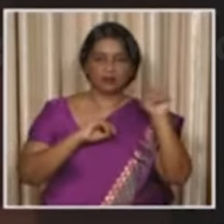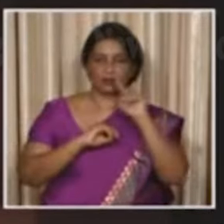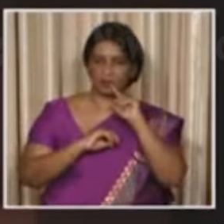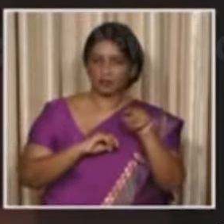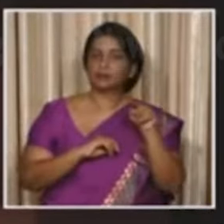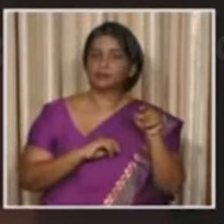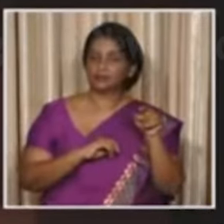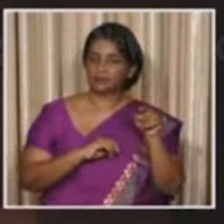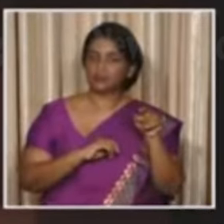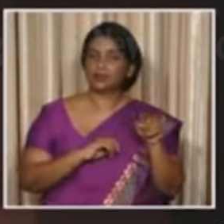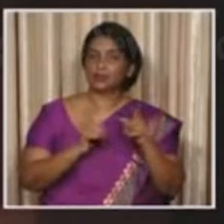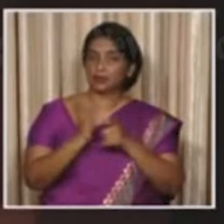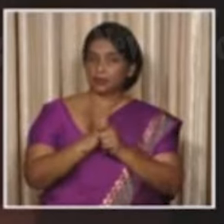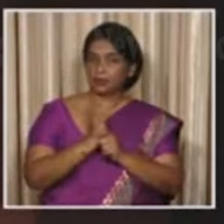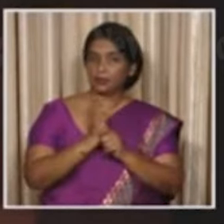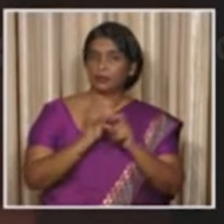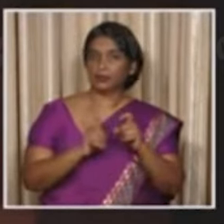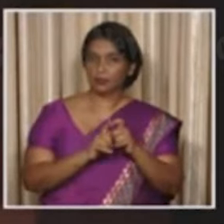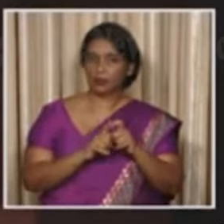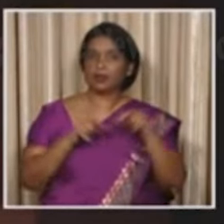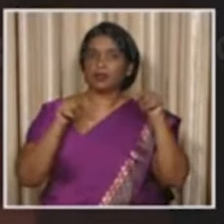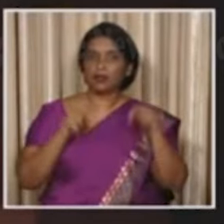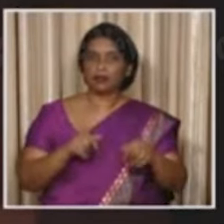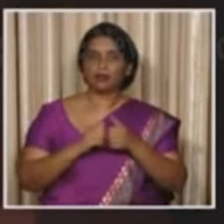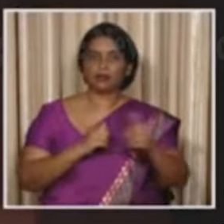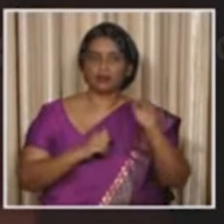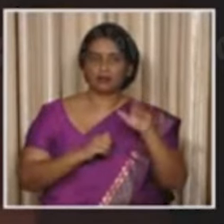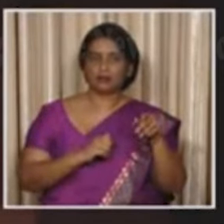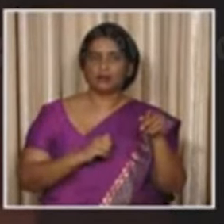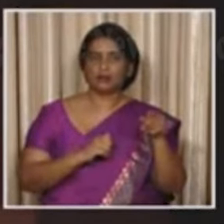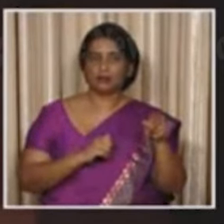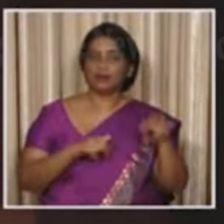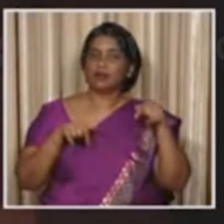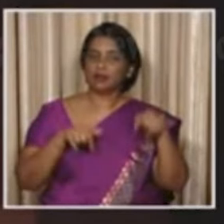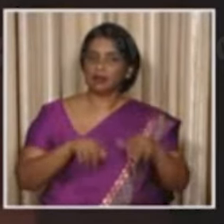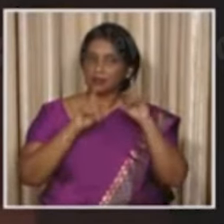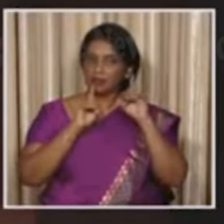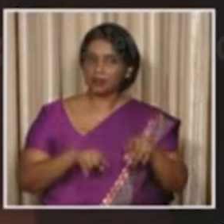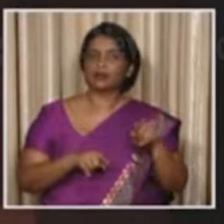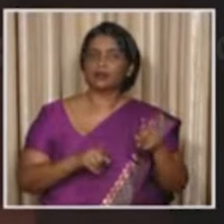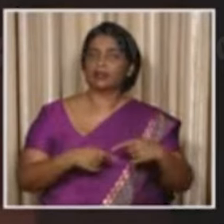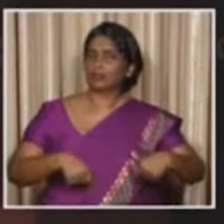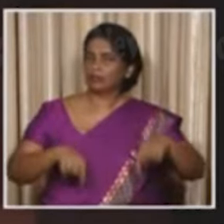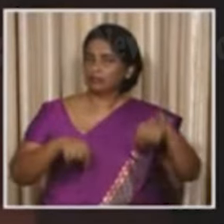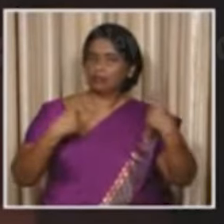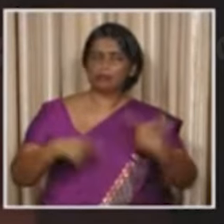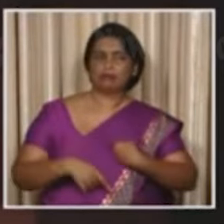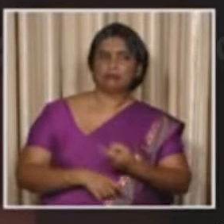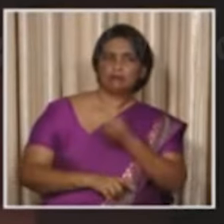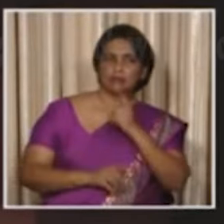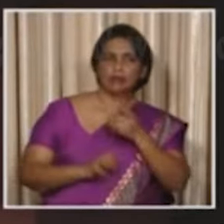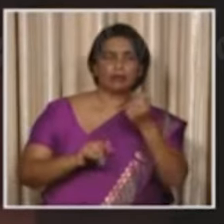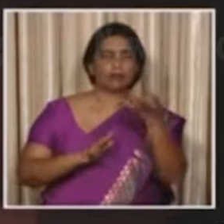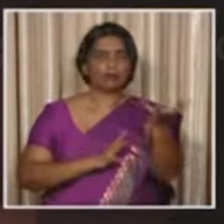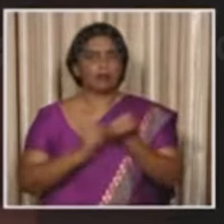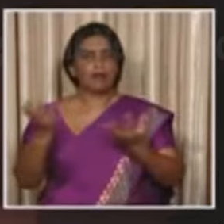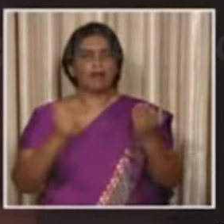මේ භීෂණය අදටත් ක්‍රියාත්මක වෙනවා. අදටත් තර්ජනය කර කර කප්පන්